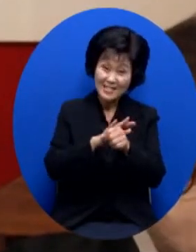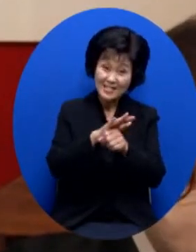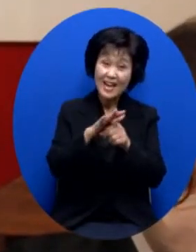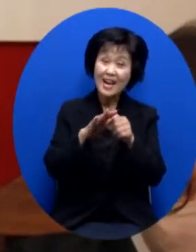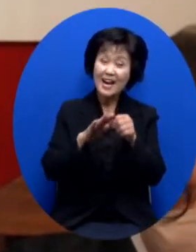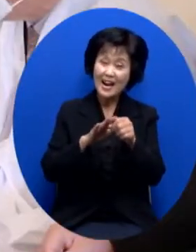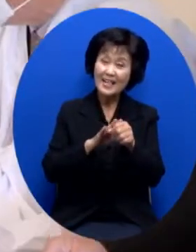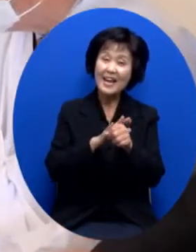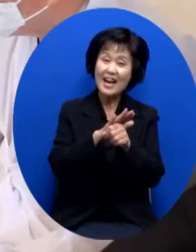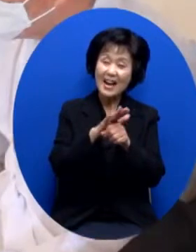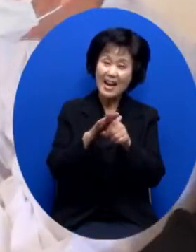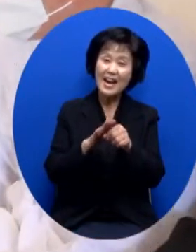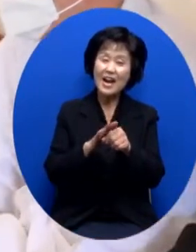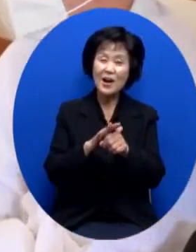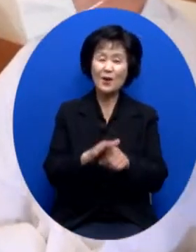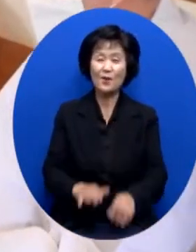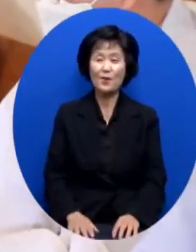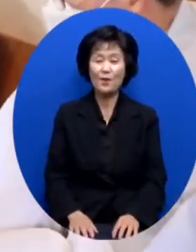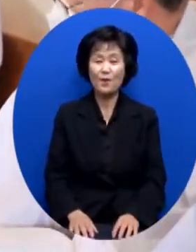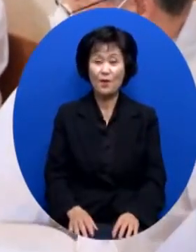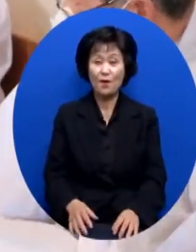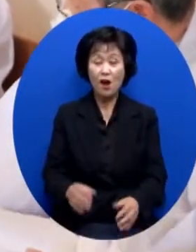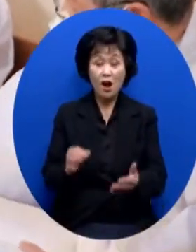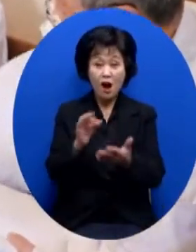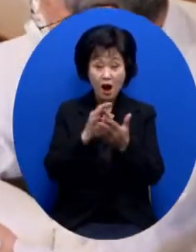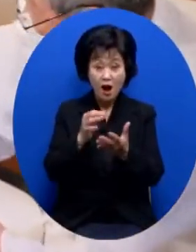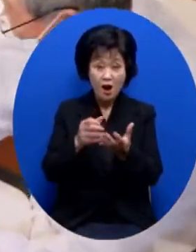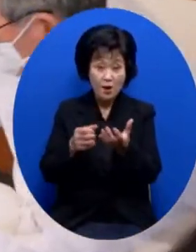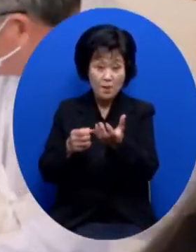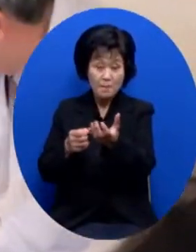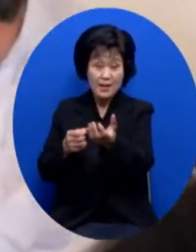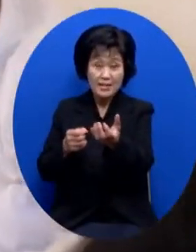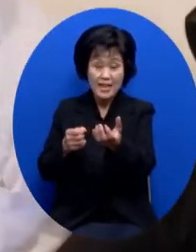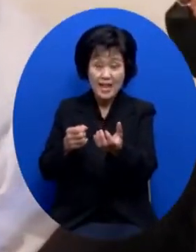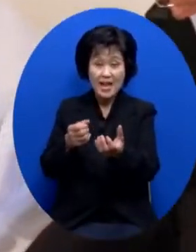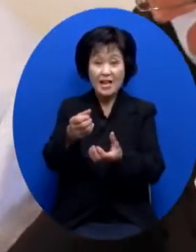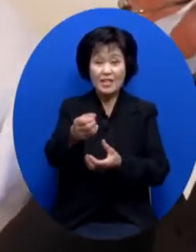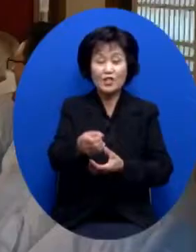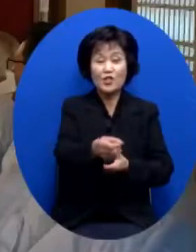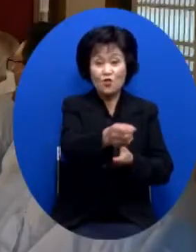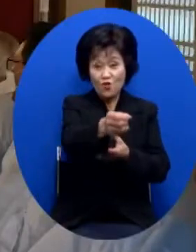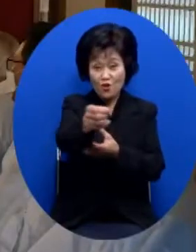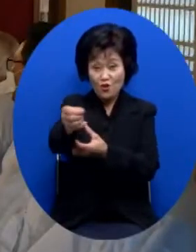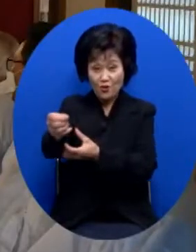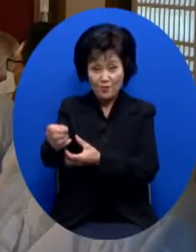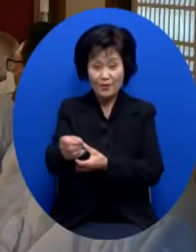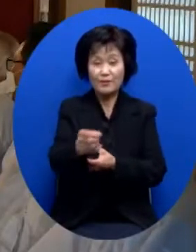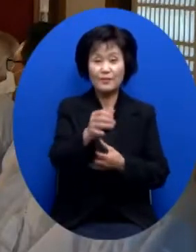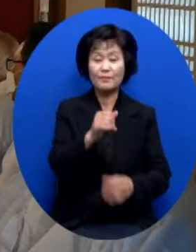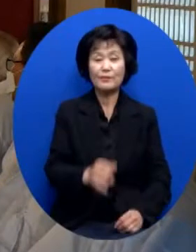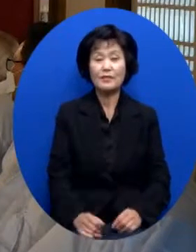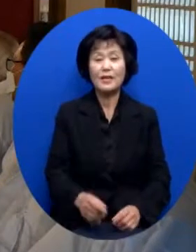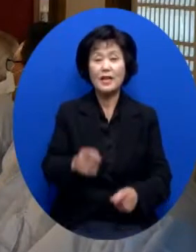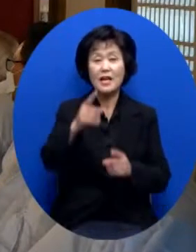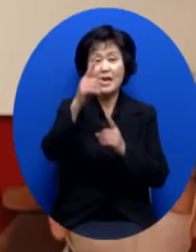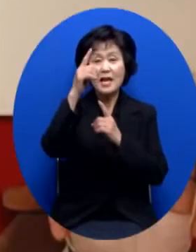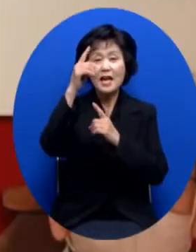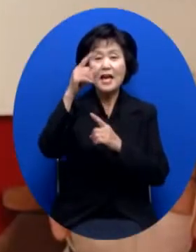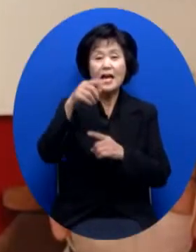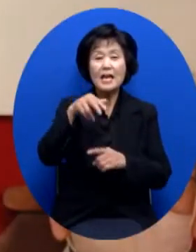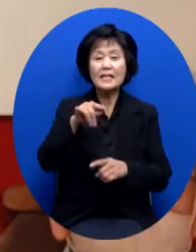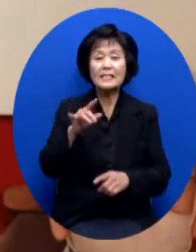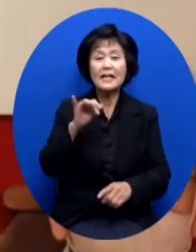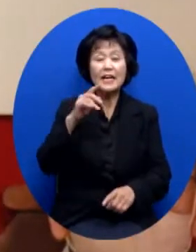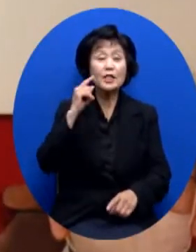예수 신. 막대가 붙은 헌금 용체로 헌금도 걷습니다. 이자익 목사 기념사업회가